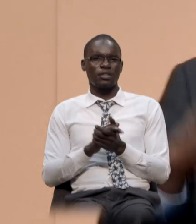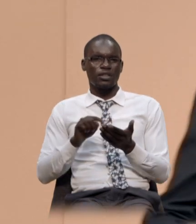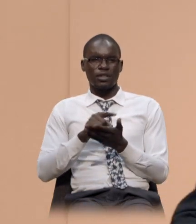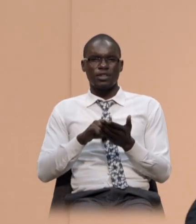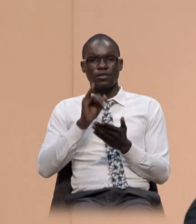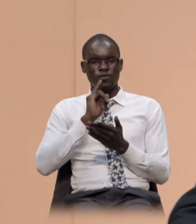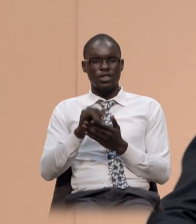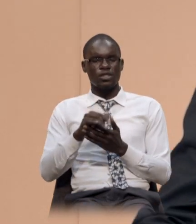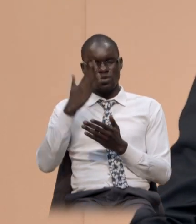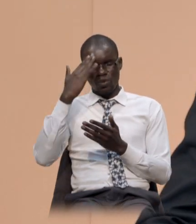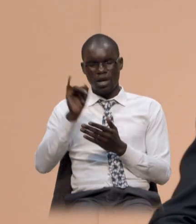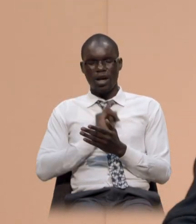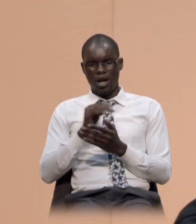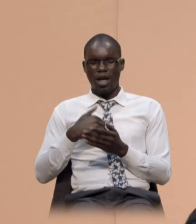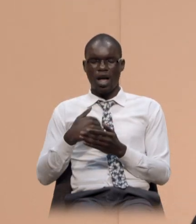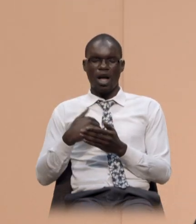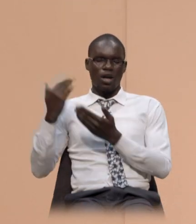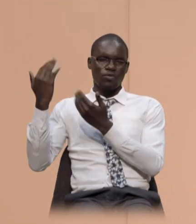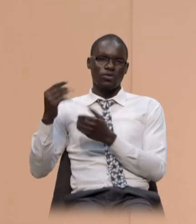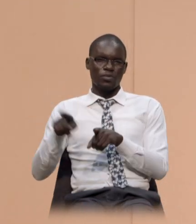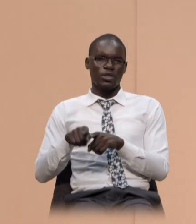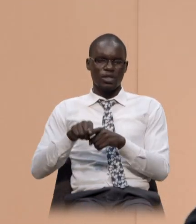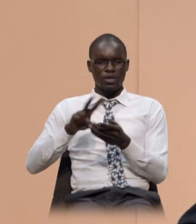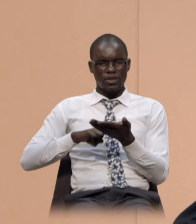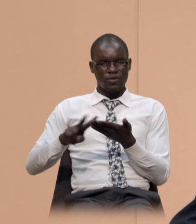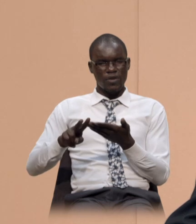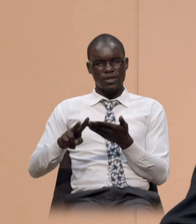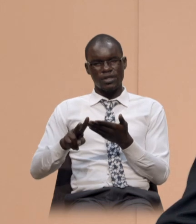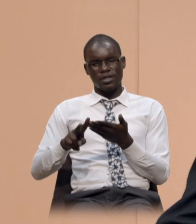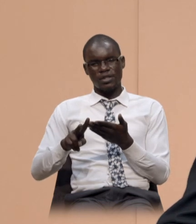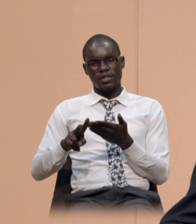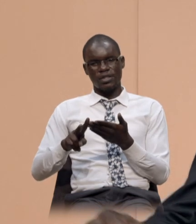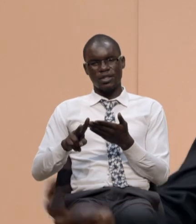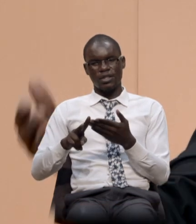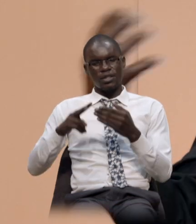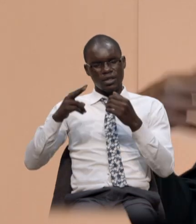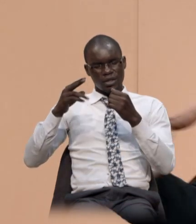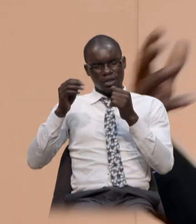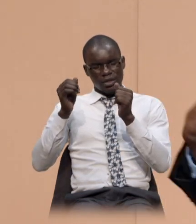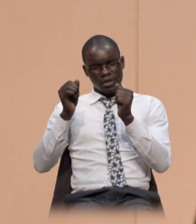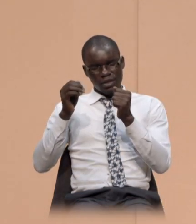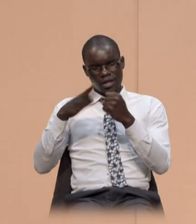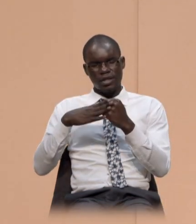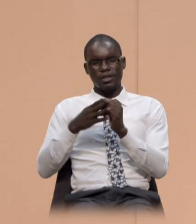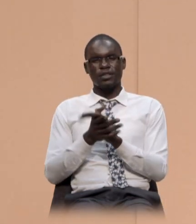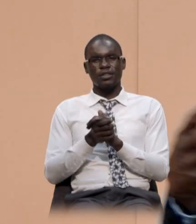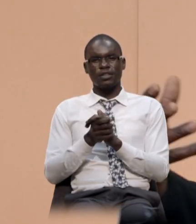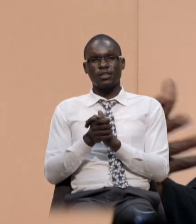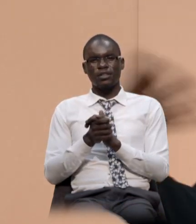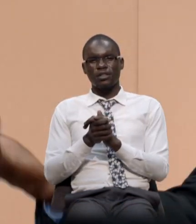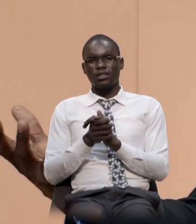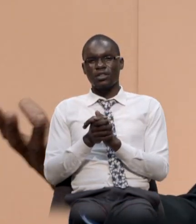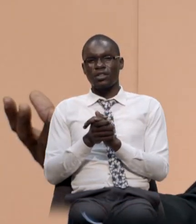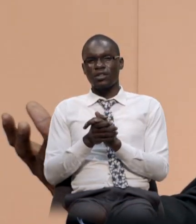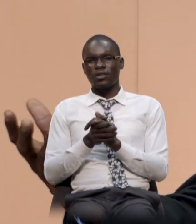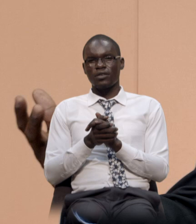hali ambayo inanitia matumaini. Unaposoma fungu la 9 hadi fungu la 11, maandiko yanazungumzia shetani. Mungu akamwambia,